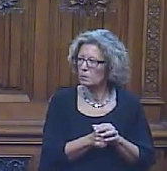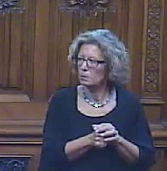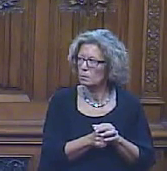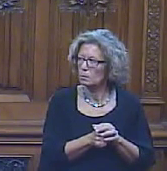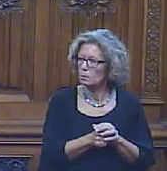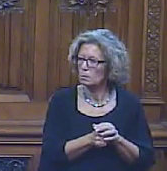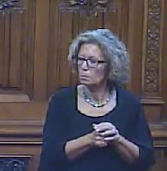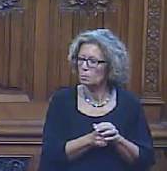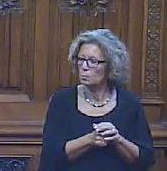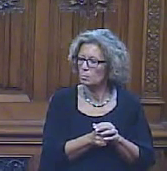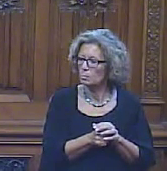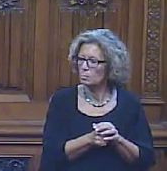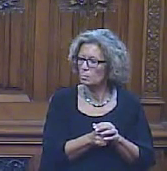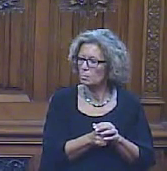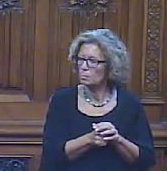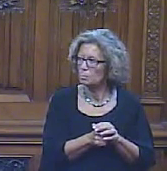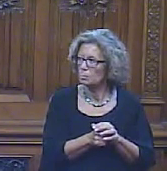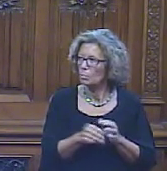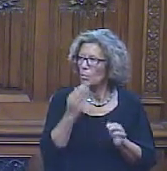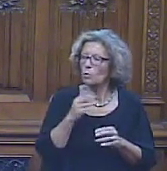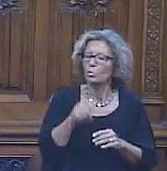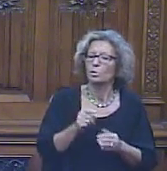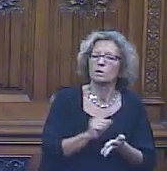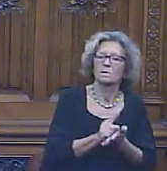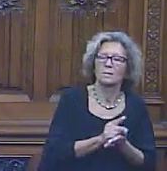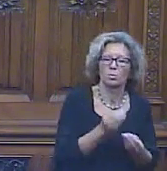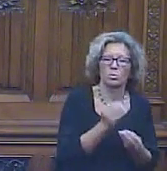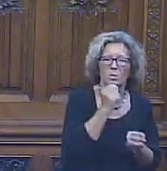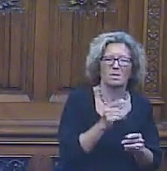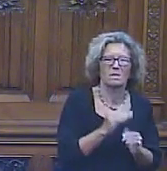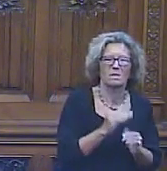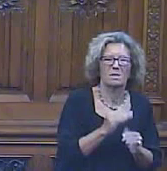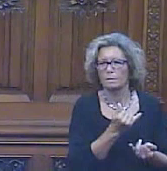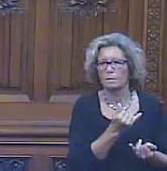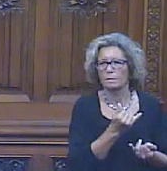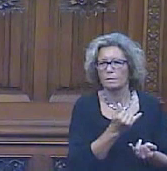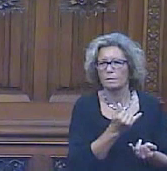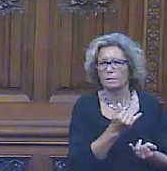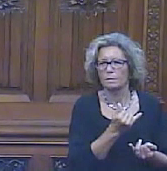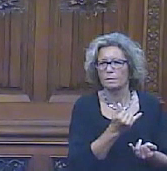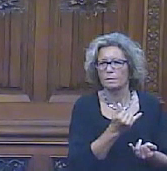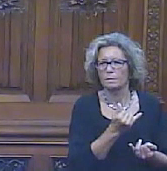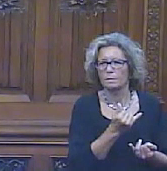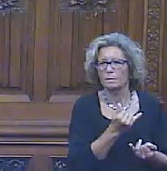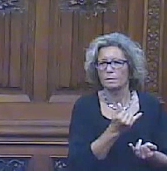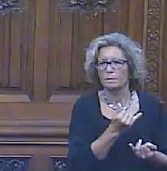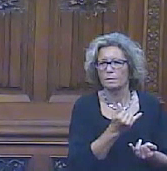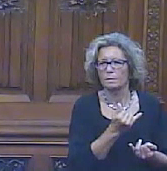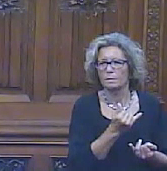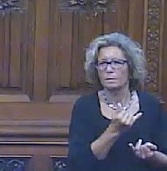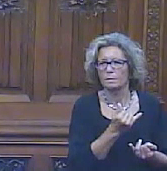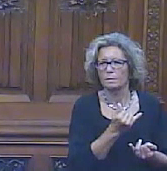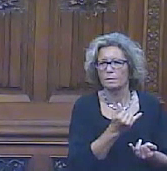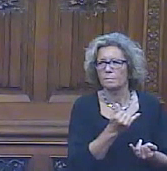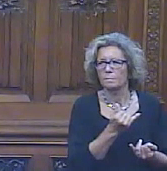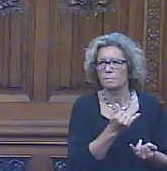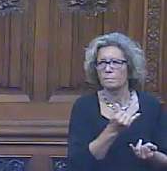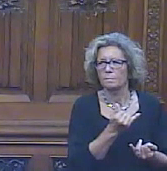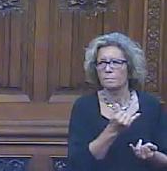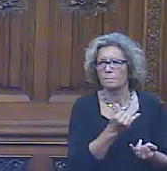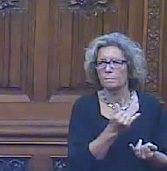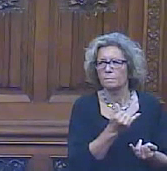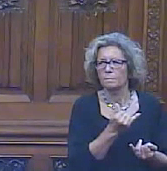Ich möchte es gar nicht auch wieder aus Zeitgründen, gar nicht auf die ganzen Erhöhungen, ich könnte jetzt auch wieder, der Kollege Seidel auch angeführt